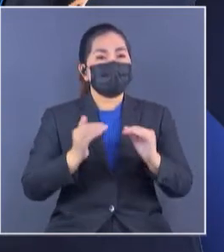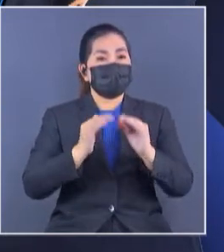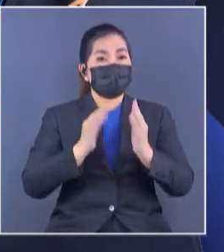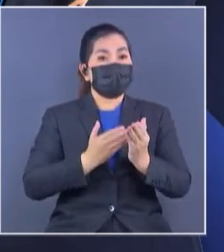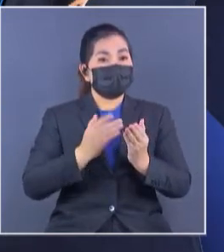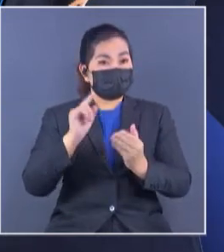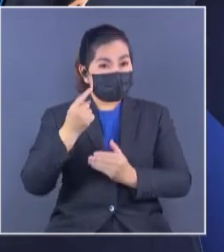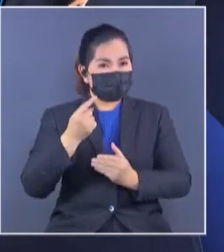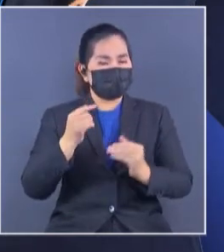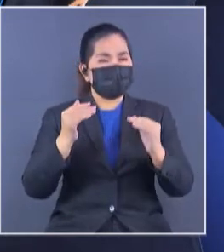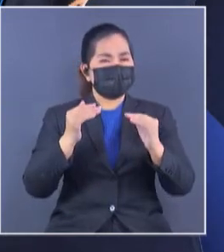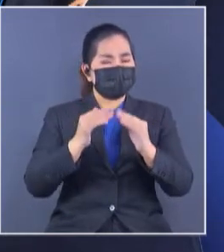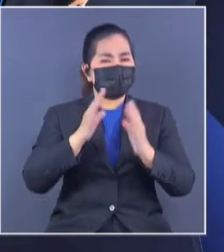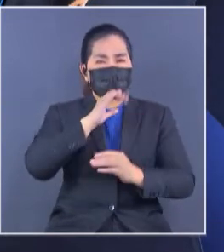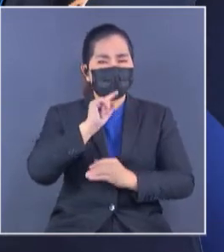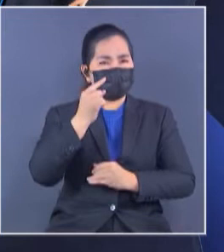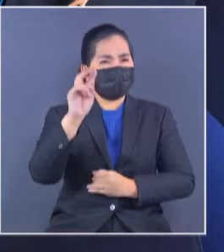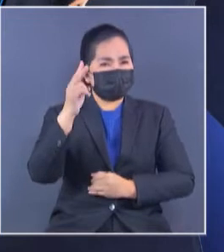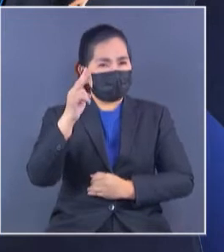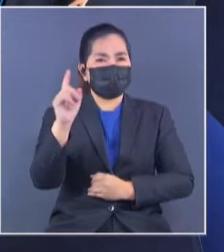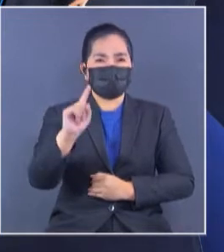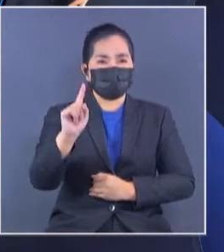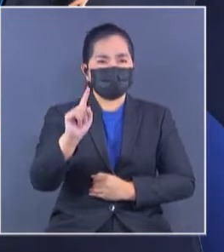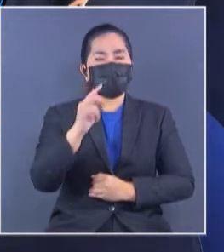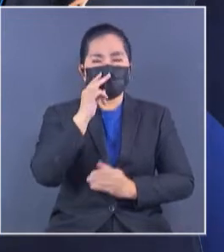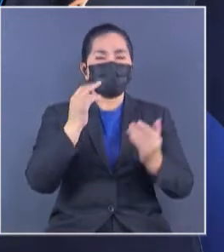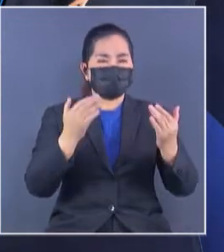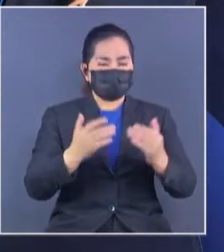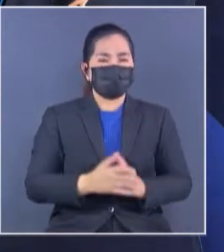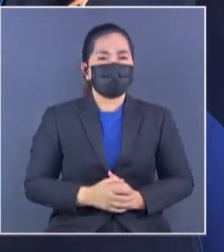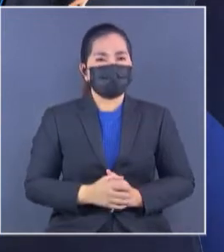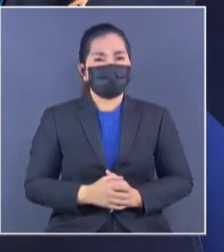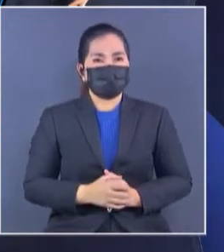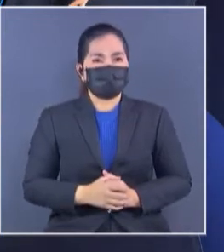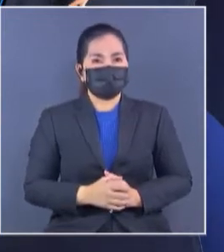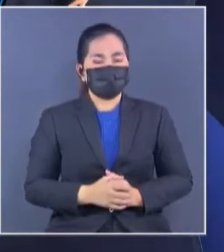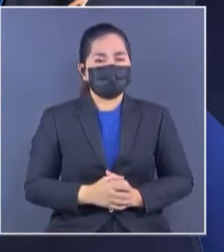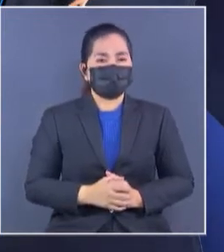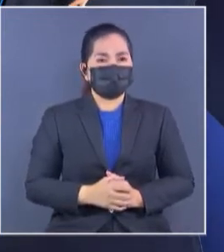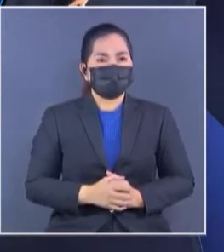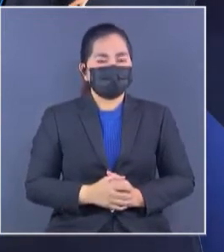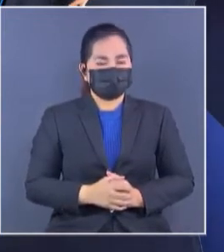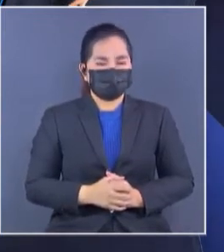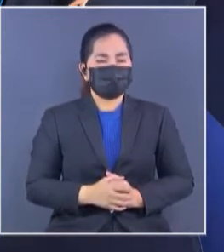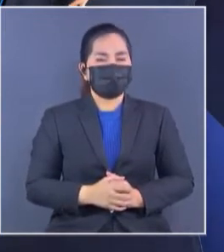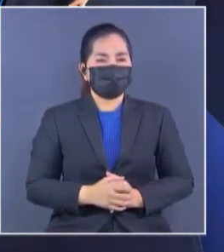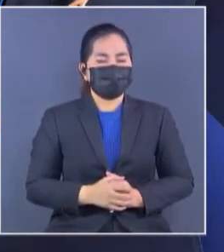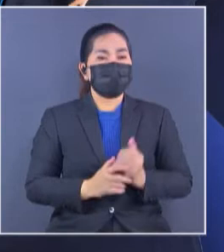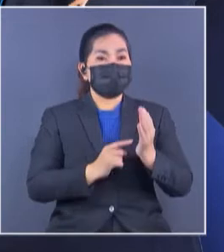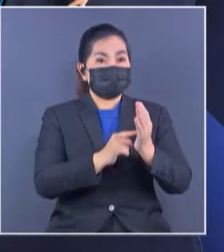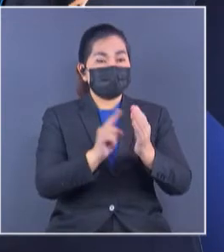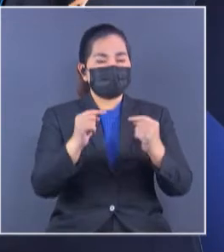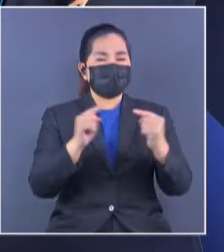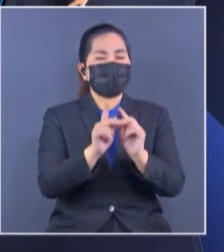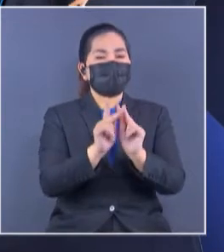ายใหม่ไหมหรือว่าจะให้ทั้งคนเก่าคนใหม่คร่าวๆกันในการขายหวย3ตัวนี้นะครับแล้วก็เดี๋ยวจะมีการเสนอบอร์ดสล